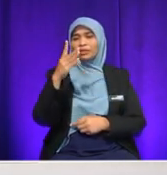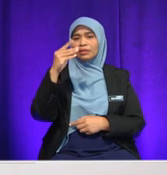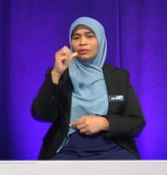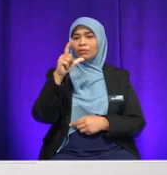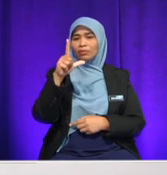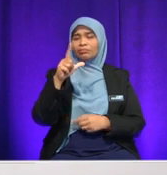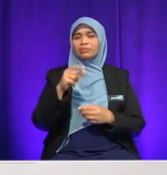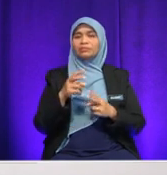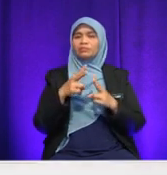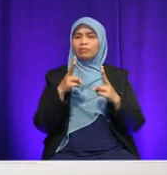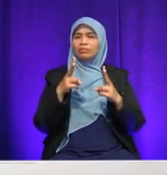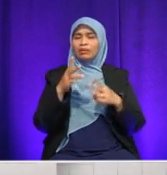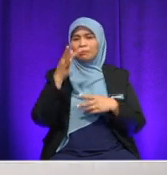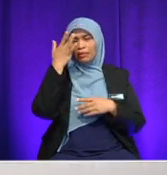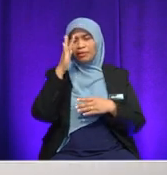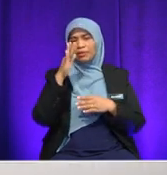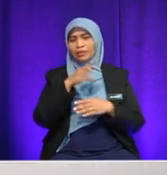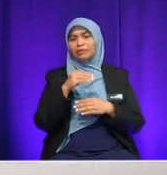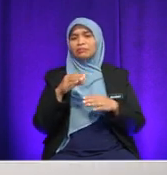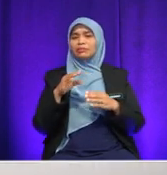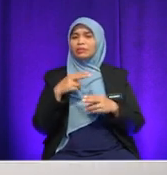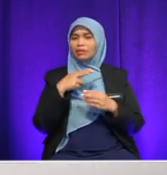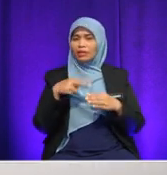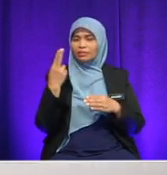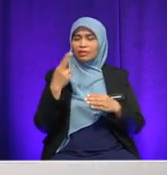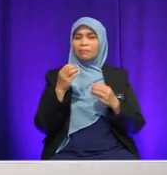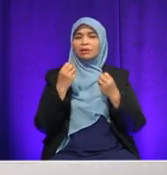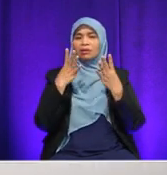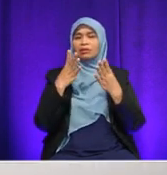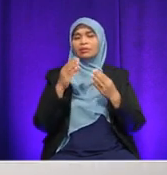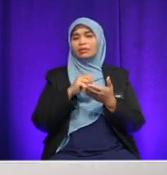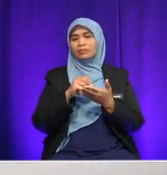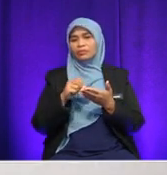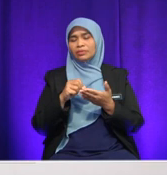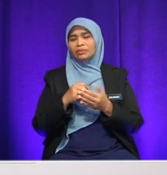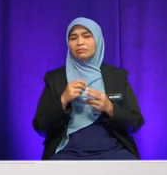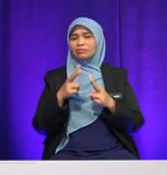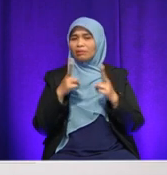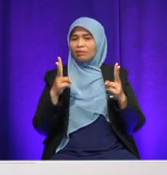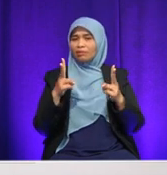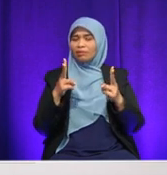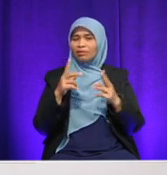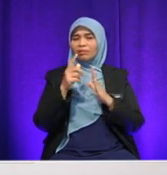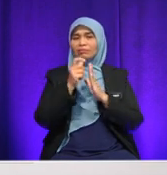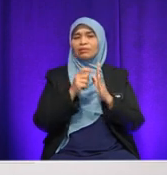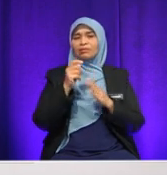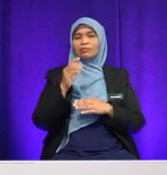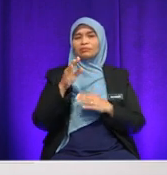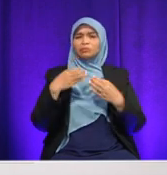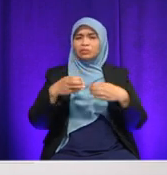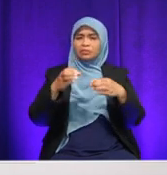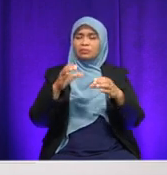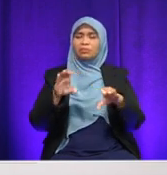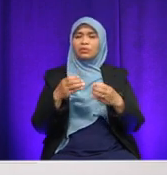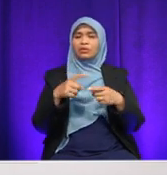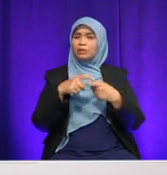hebat dan telah menghasilkan banyak karya. Ya. Okey, dan seterusnya dia seorang yang agak terburu-buru membuat keputusan apabila dia membawa